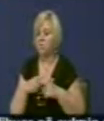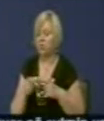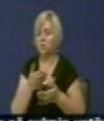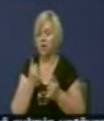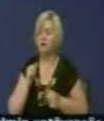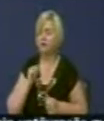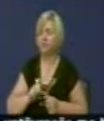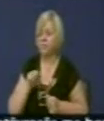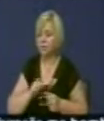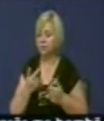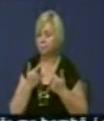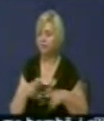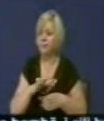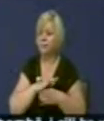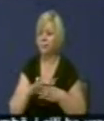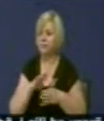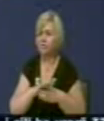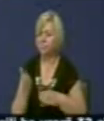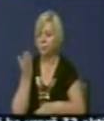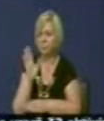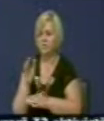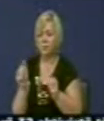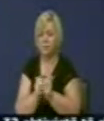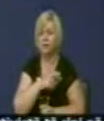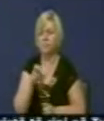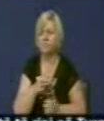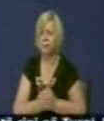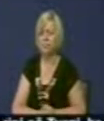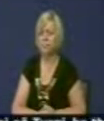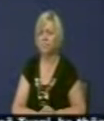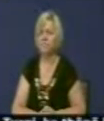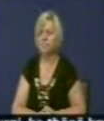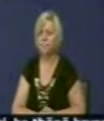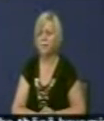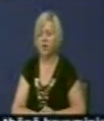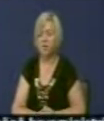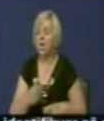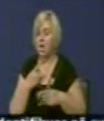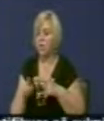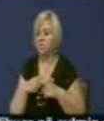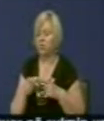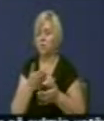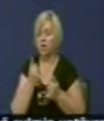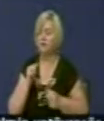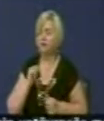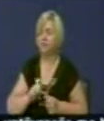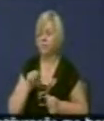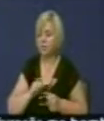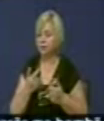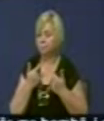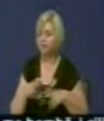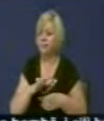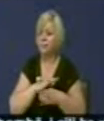perëndimor ende të paintegruar në Bashkimin Evropian nuk bëhen pa tolerimin e Brukselit. Por, mbase nuk